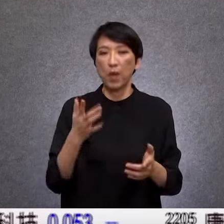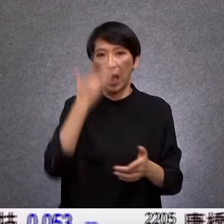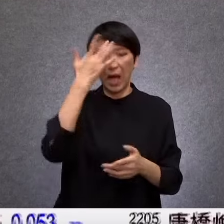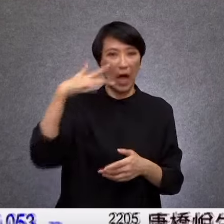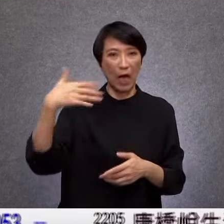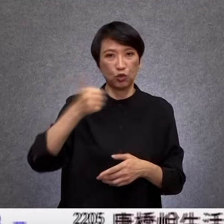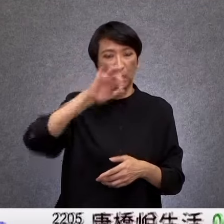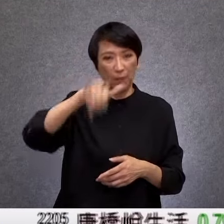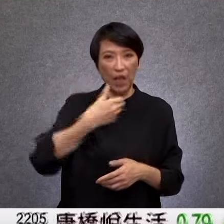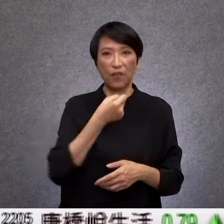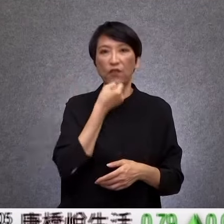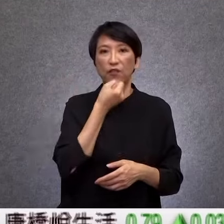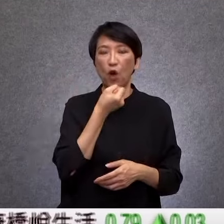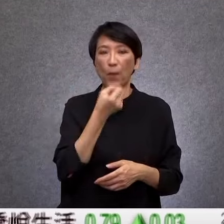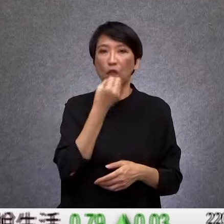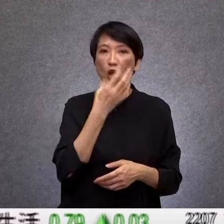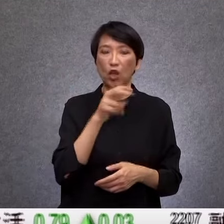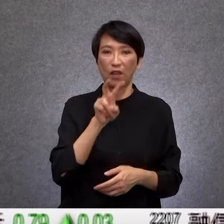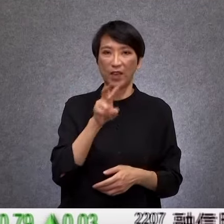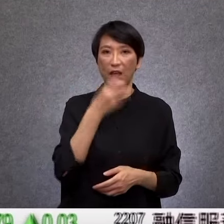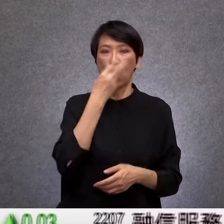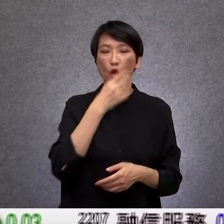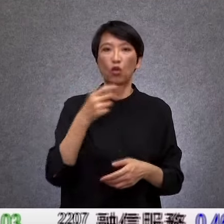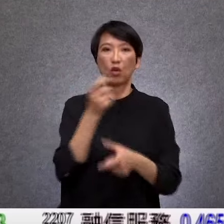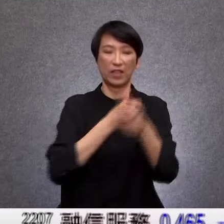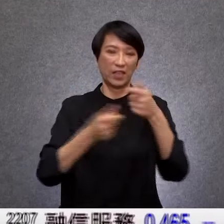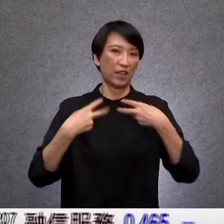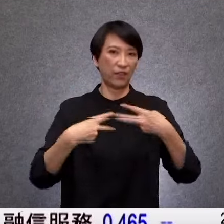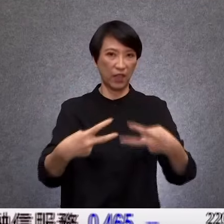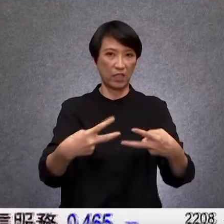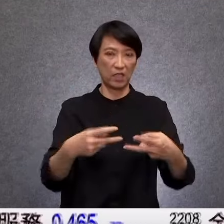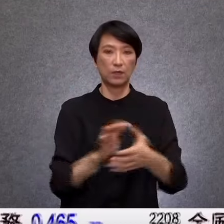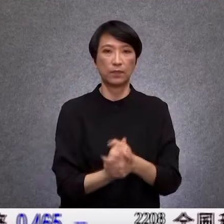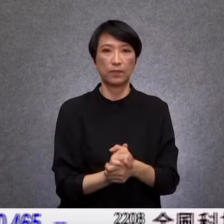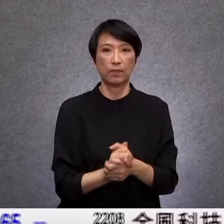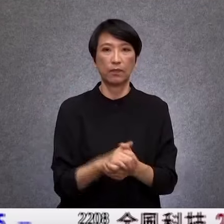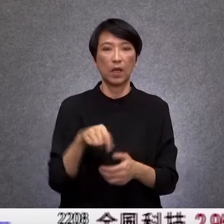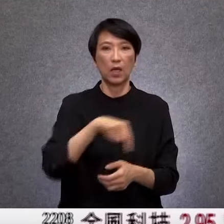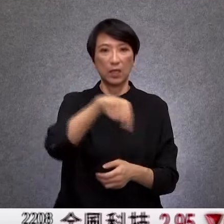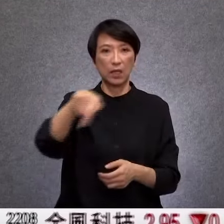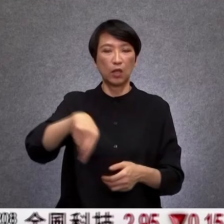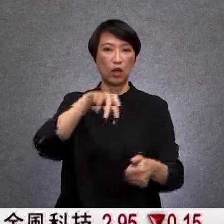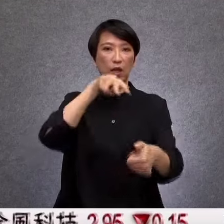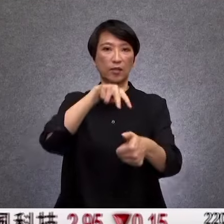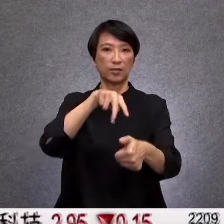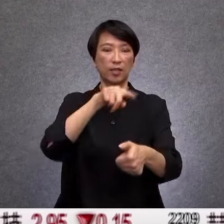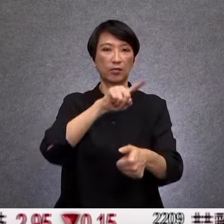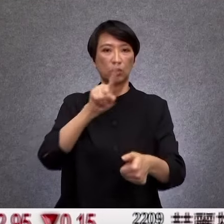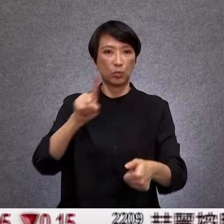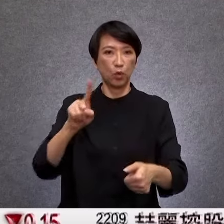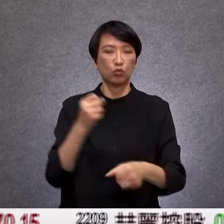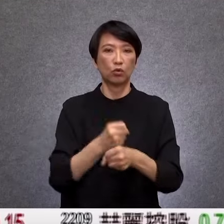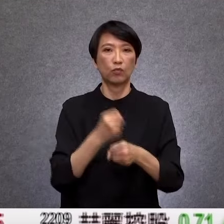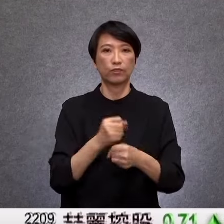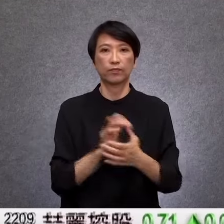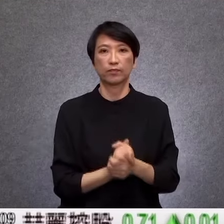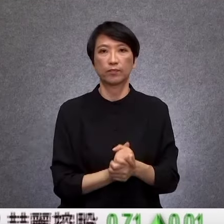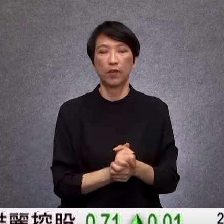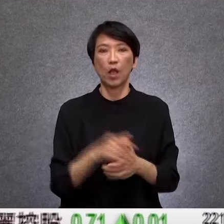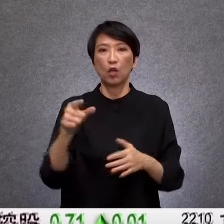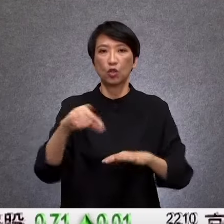點一下司長你。 夏主任嚟訪問香港咧，主要係睇香港嘅經濟發展啦，同埋個地區行